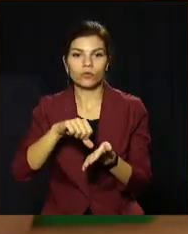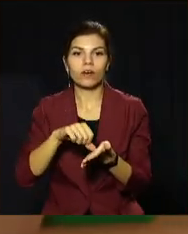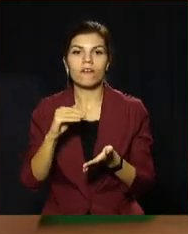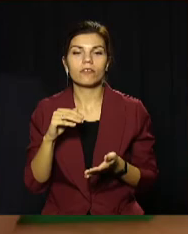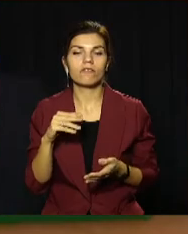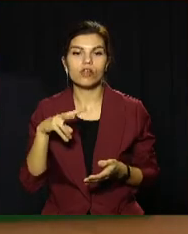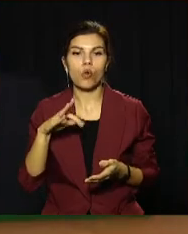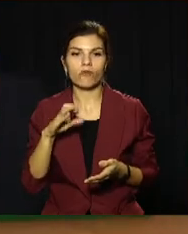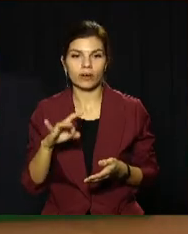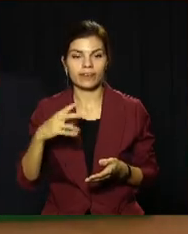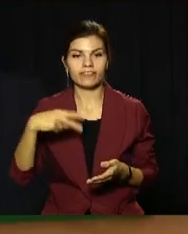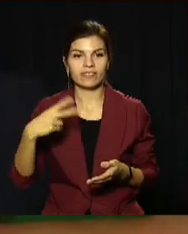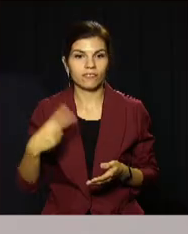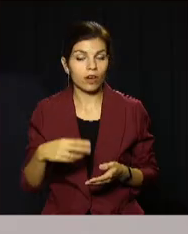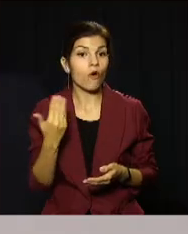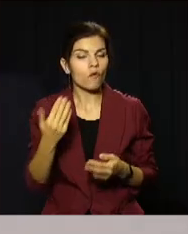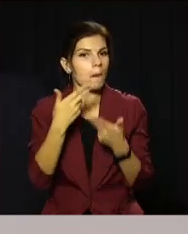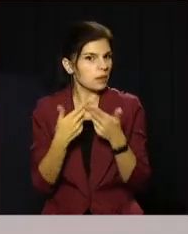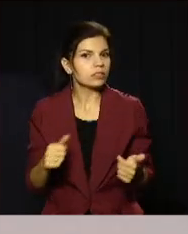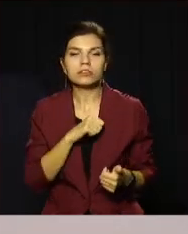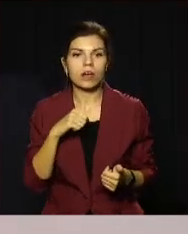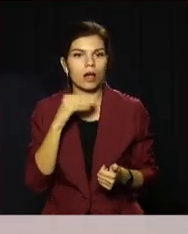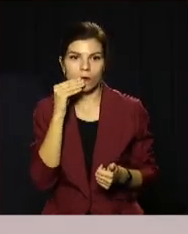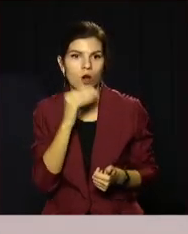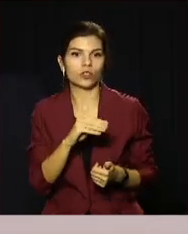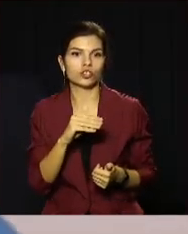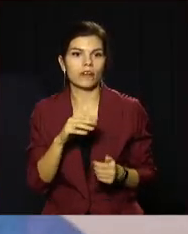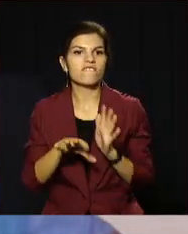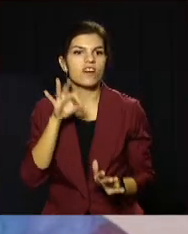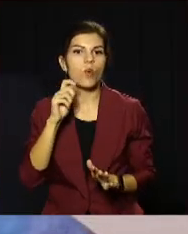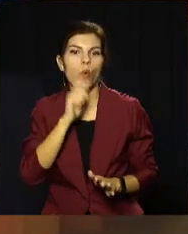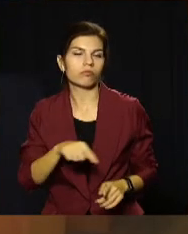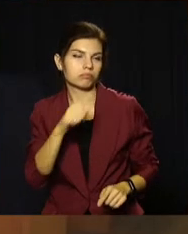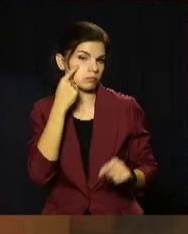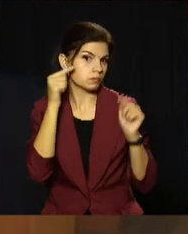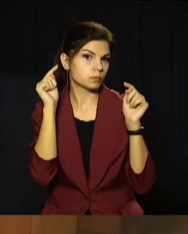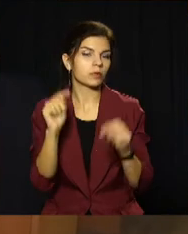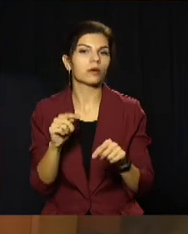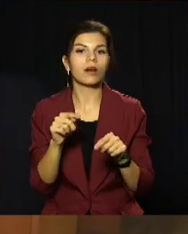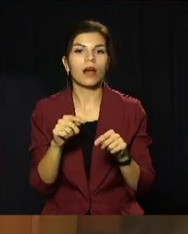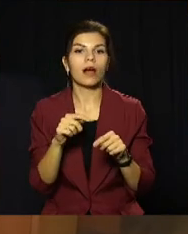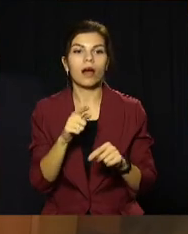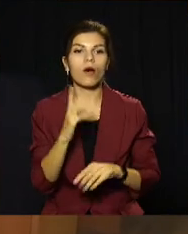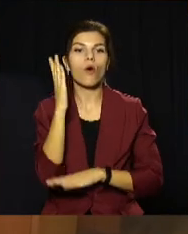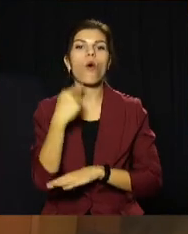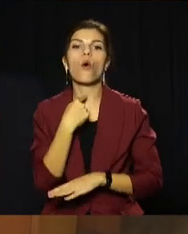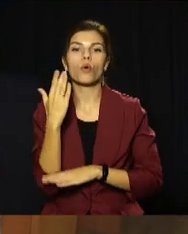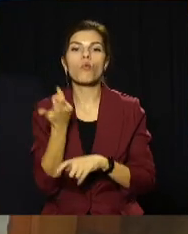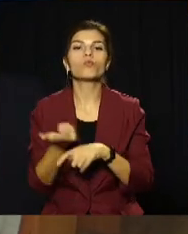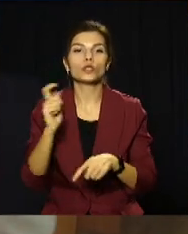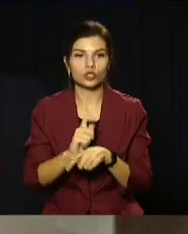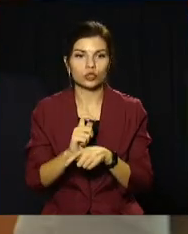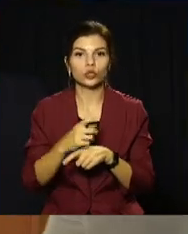Prize Ukraine 2020. Його визнали кращим у номінації «Вибір українців». За Андрія на конкурсі проголосували більш